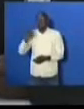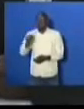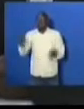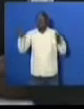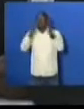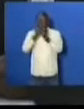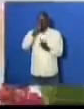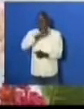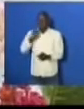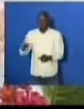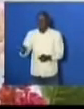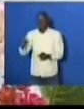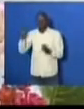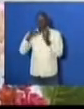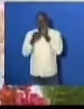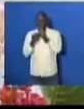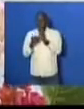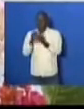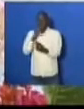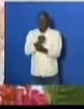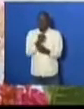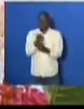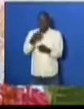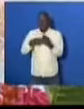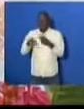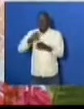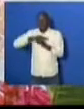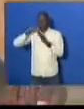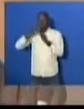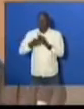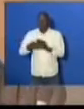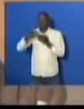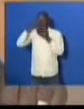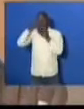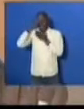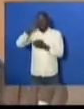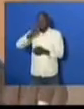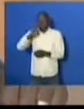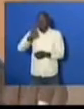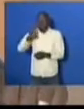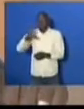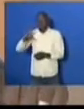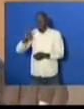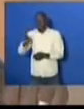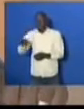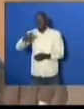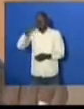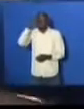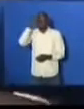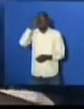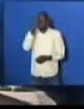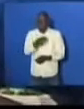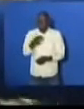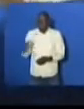va déterminer son mode de fonctionnement pour venir à bout du terrorisme nucléaire ça veut que les matières radioactives